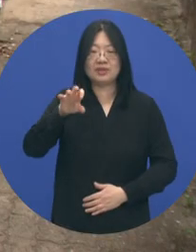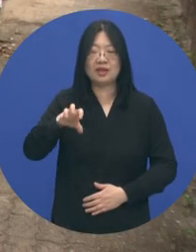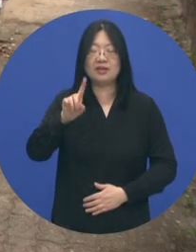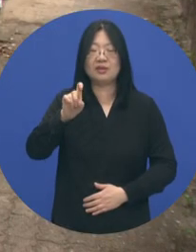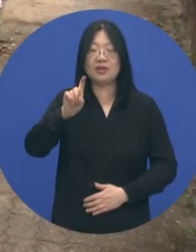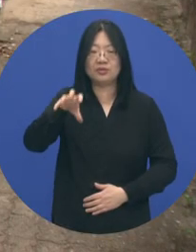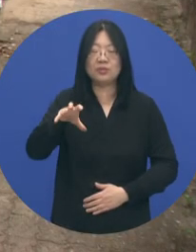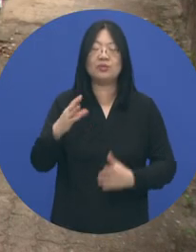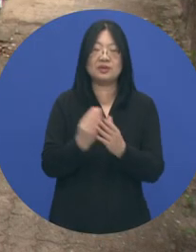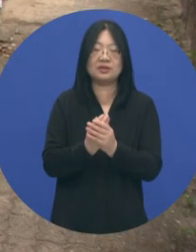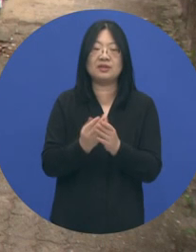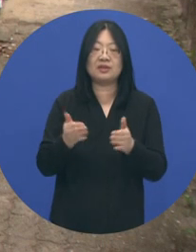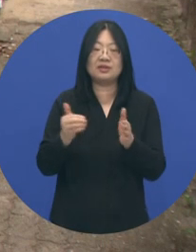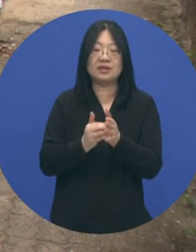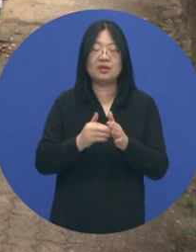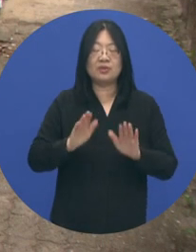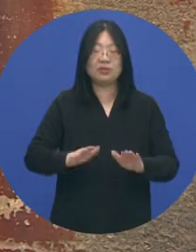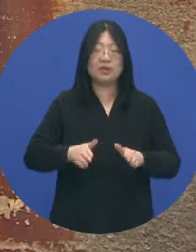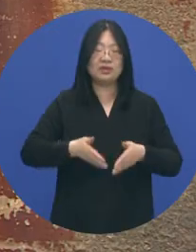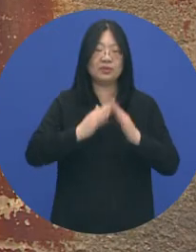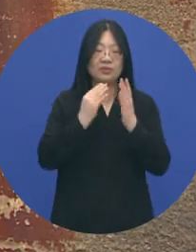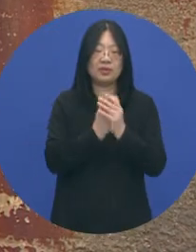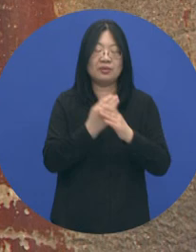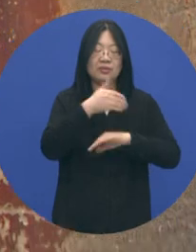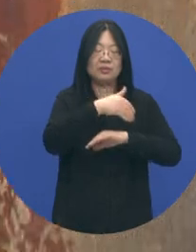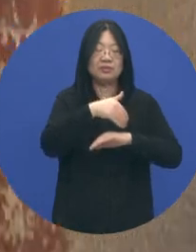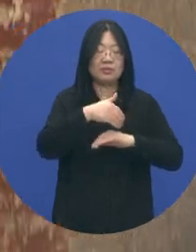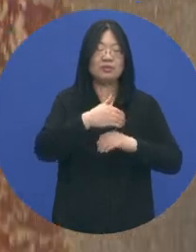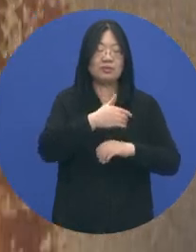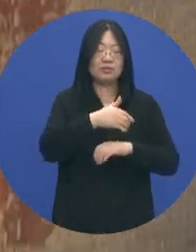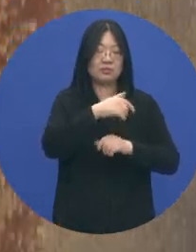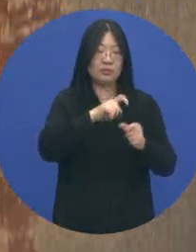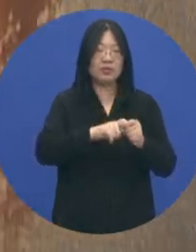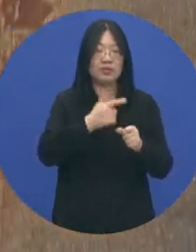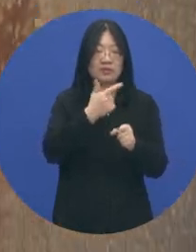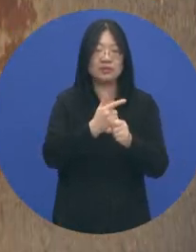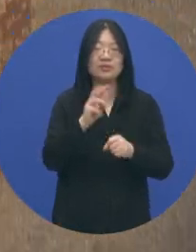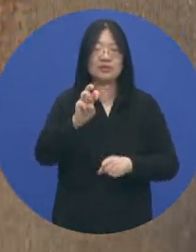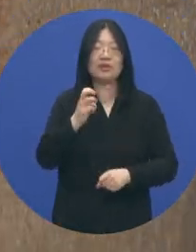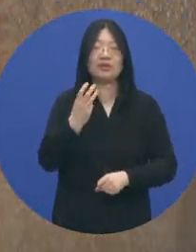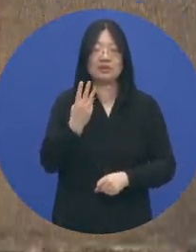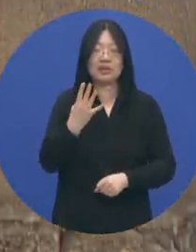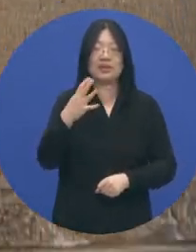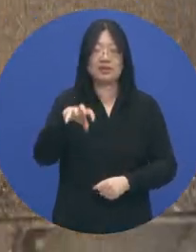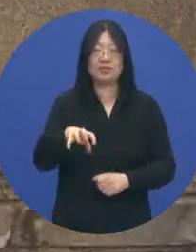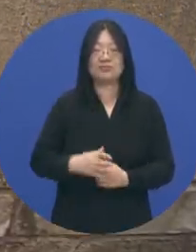11곳이 준공됐고 올해 중공 목표는 남양주 금곡 등 3곳입니다